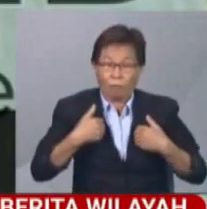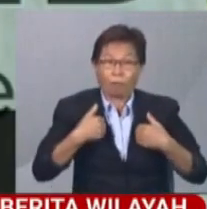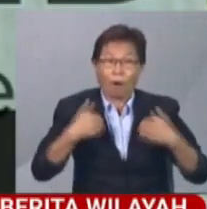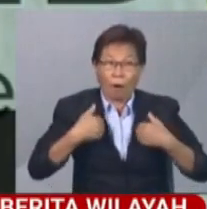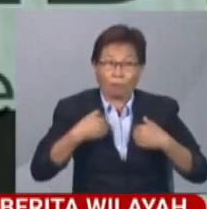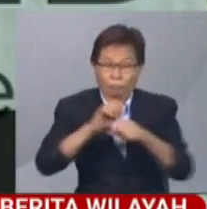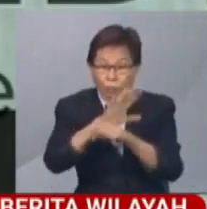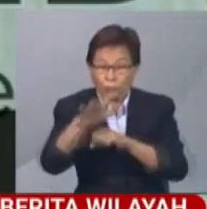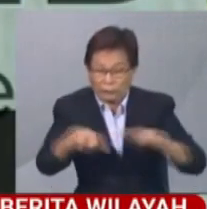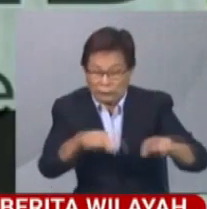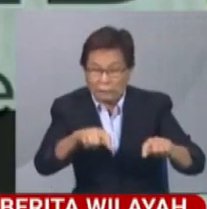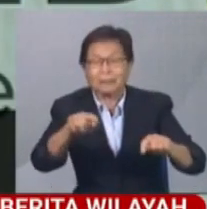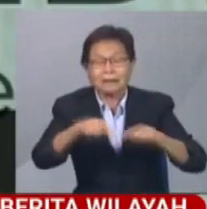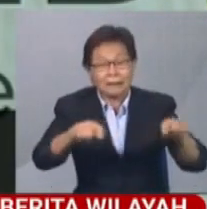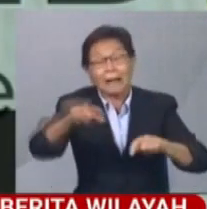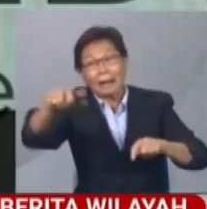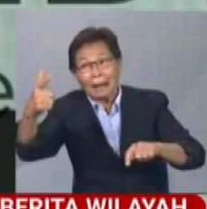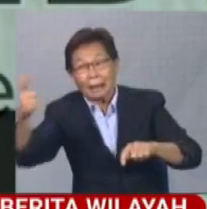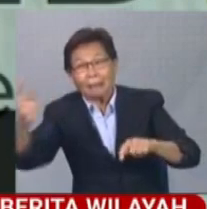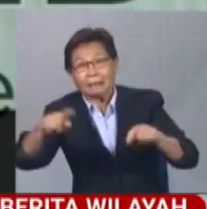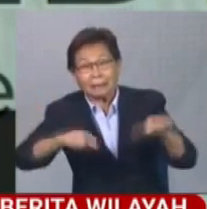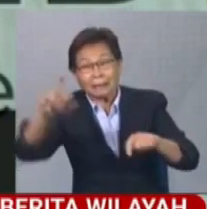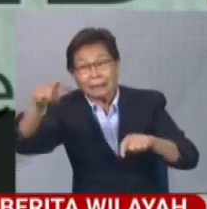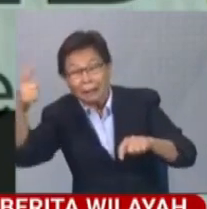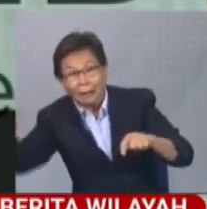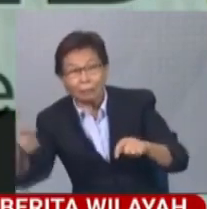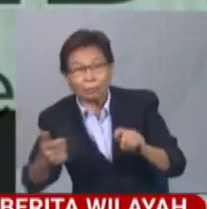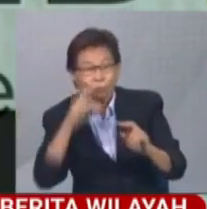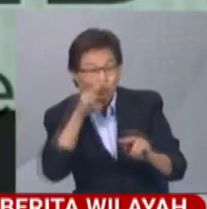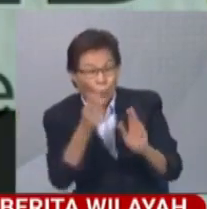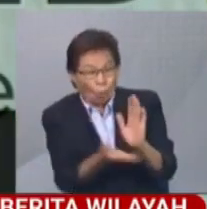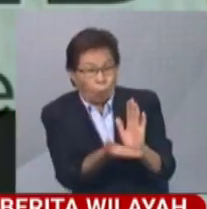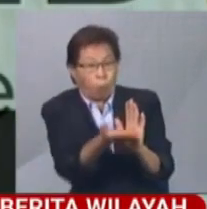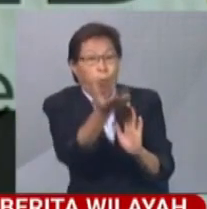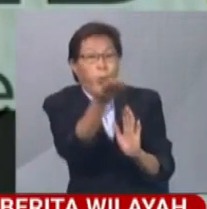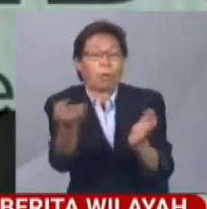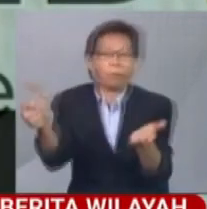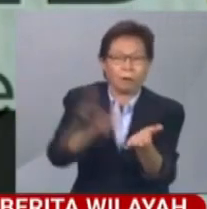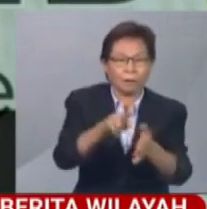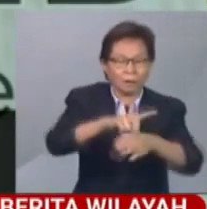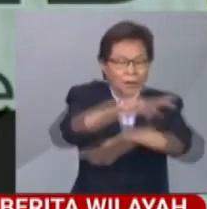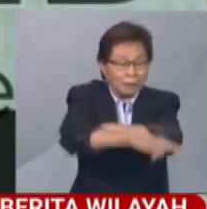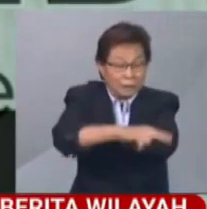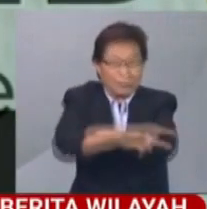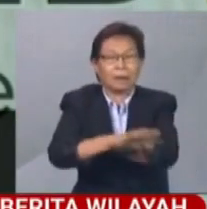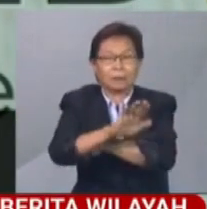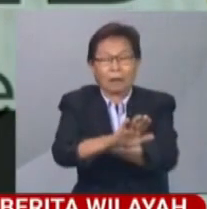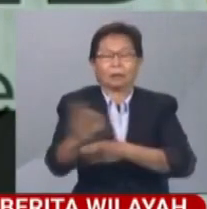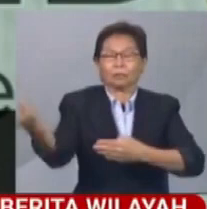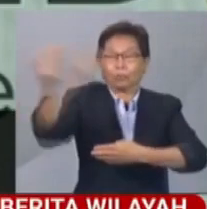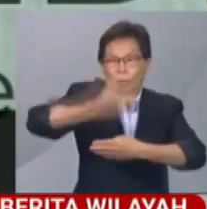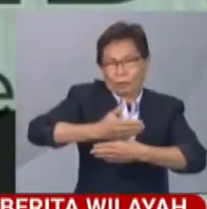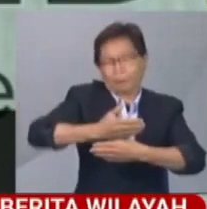Daripada tindakan proaktif ini telah menyaksikan peningkatan jumlah kes yang dilaporkan di negeri di mana mereka